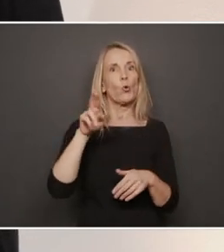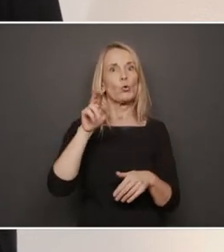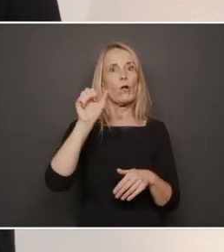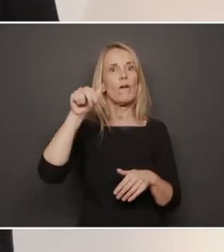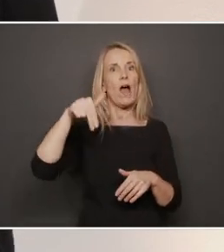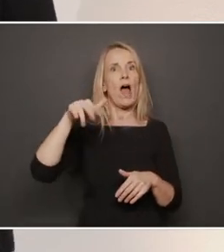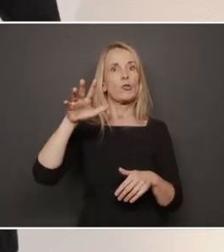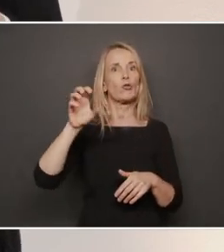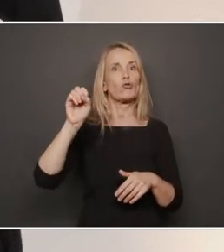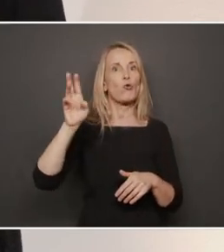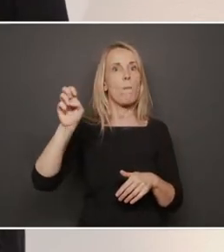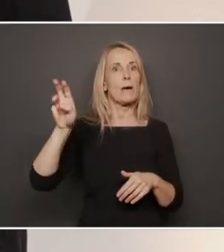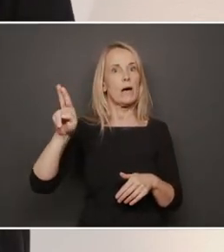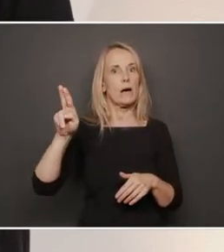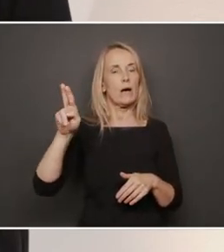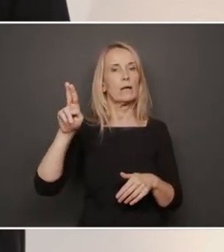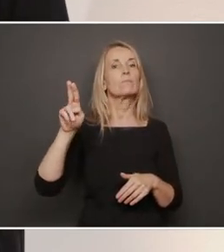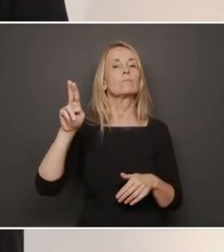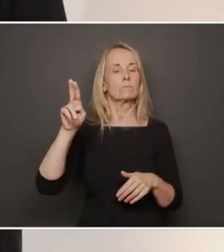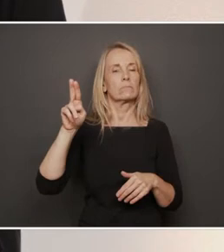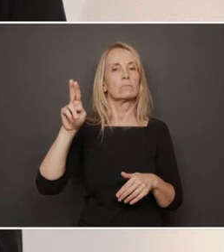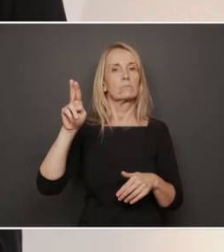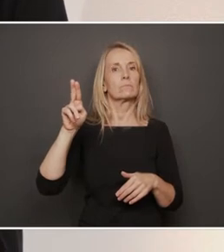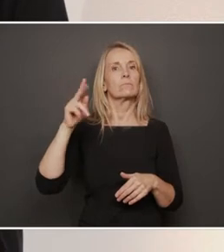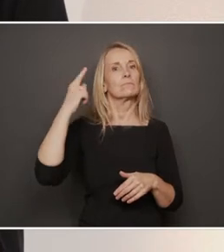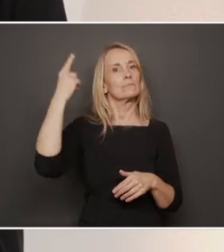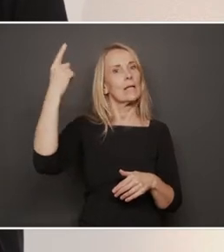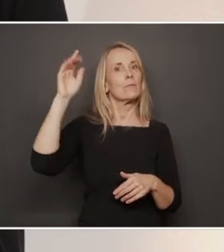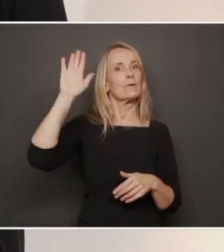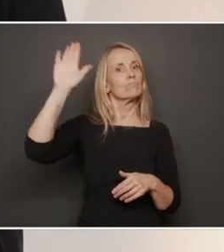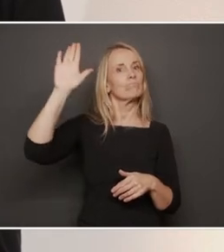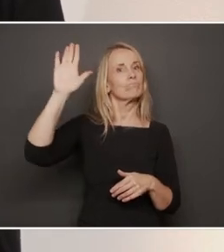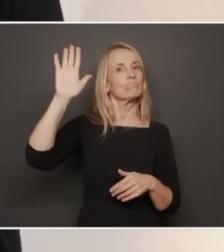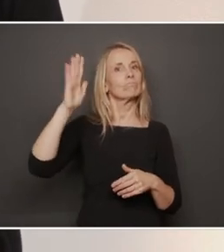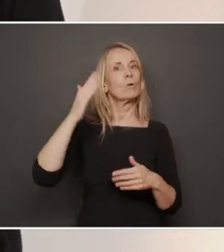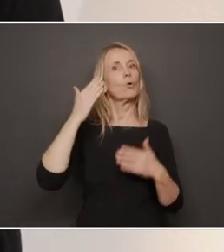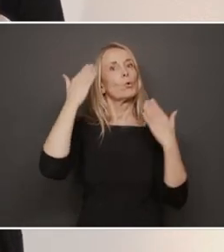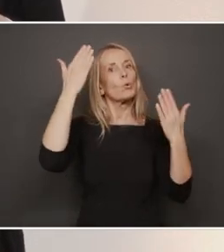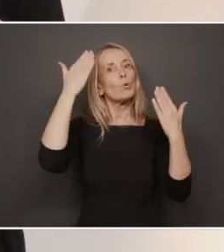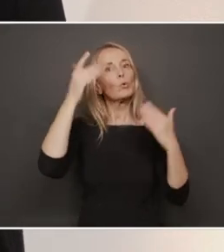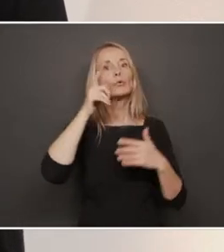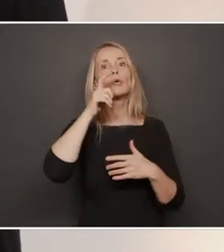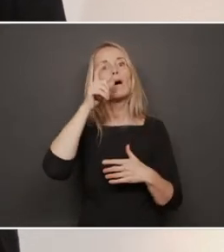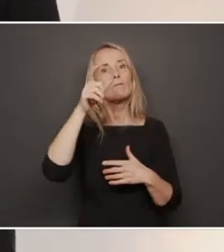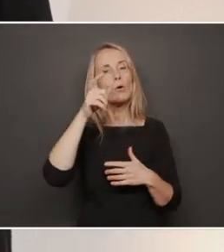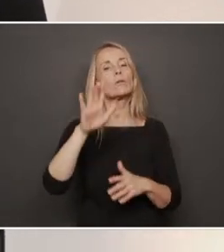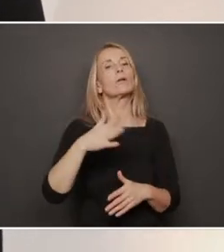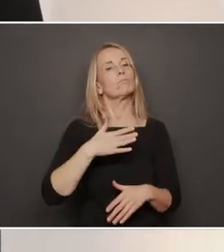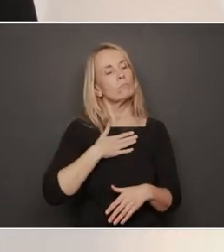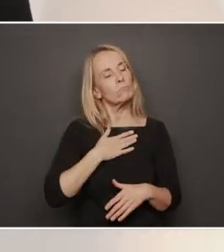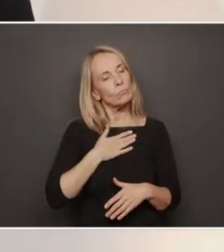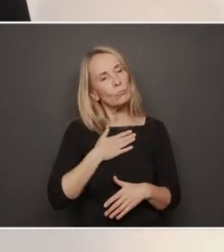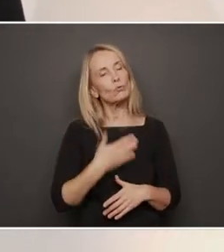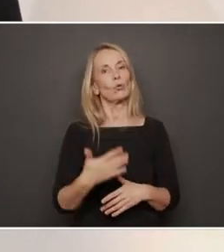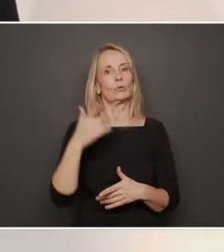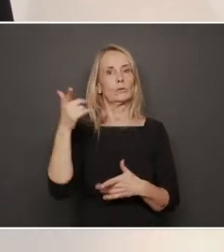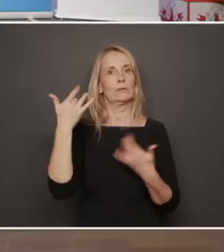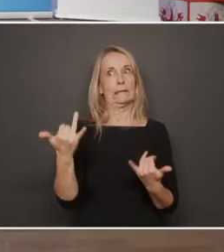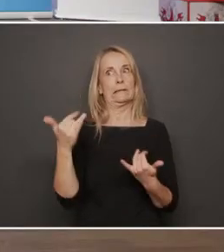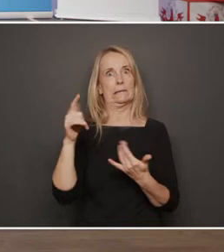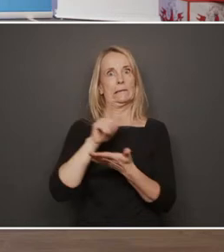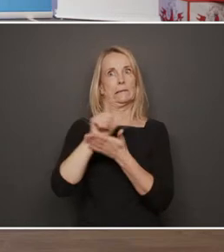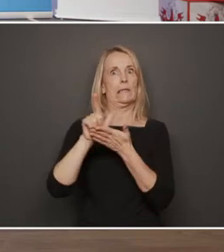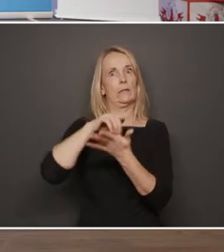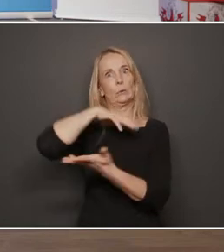Anschober, der uns seine Grußworte trotz den turbulenten Zeiten